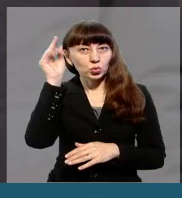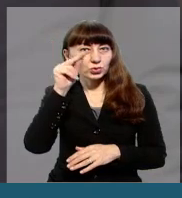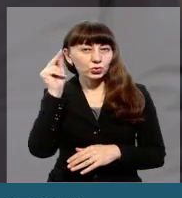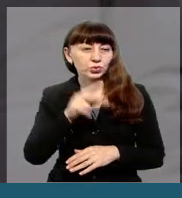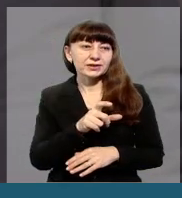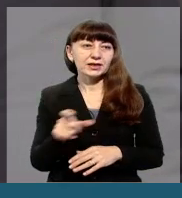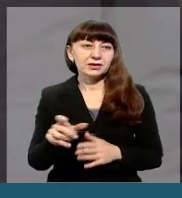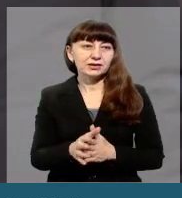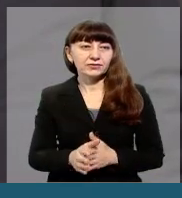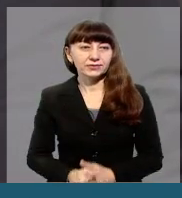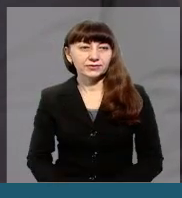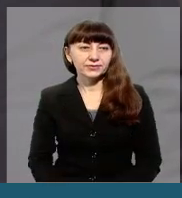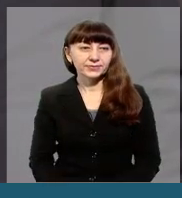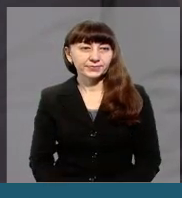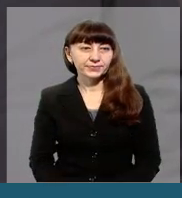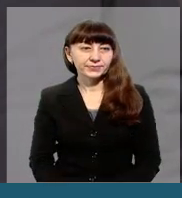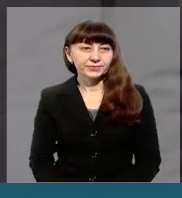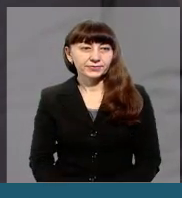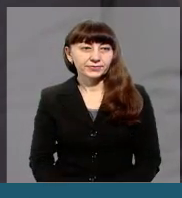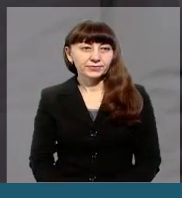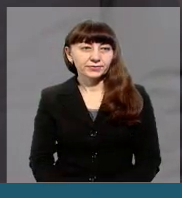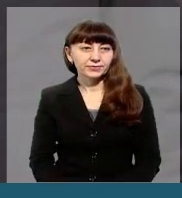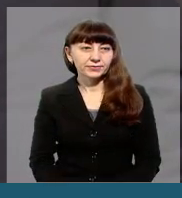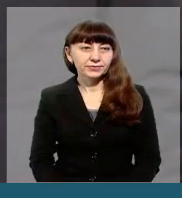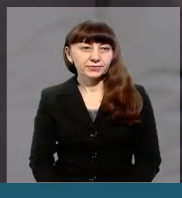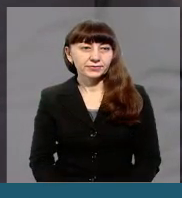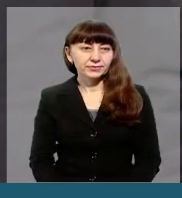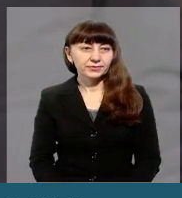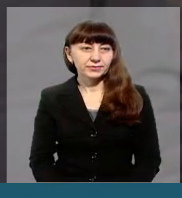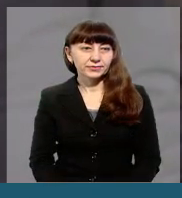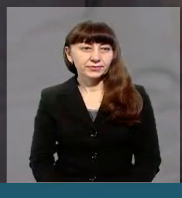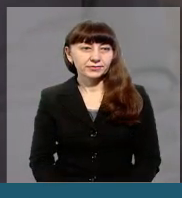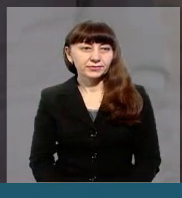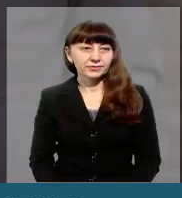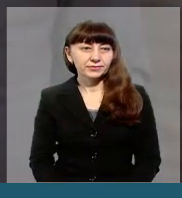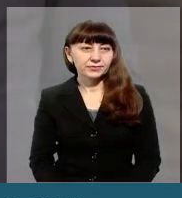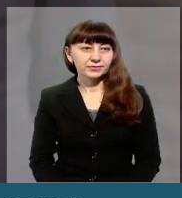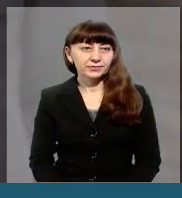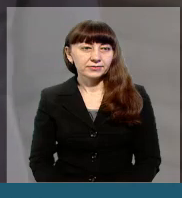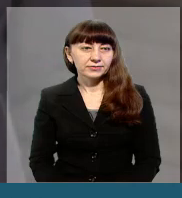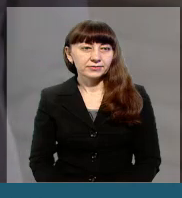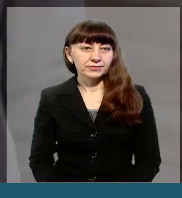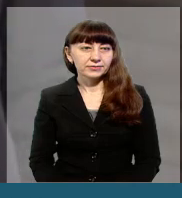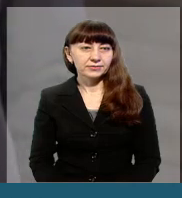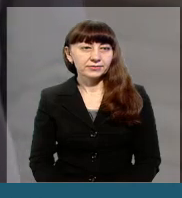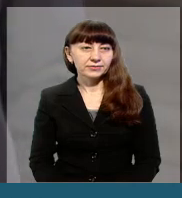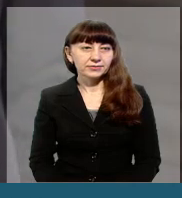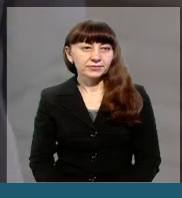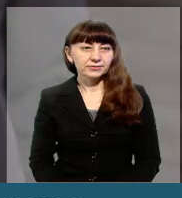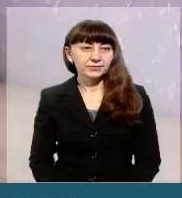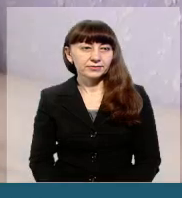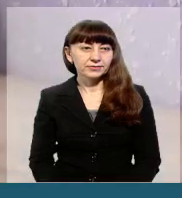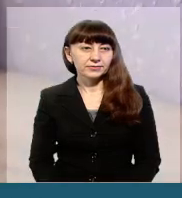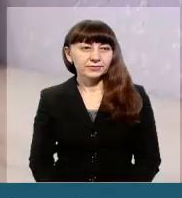оқу процесін жетілдіреді. Студенттердің өмірін жақсартуға, және де оқу орнының дамуына өзінің